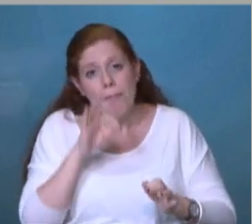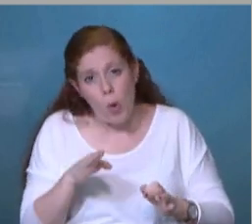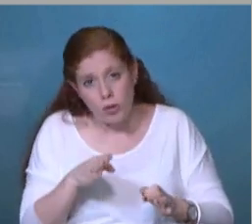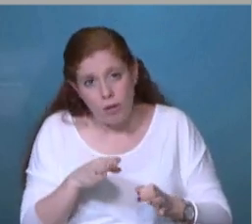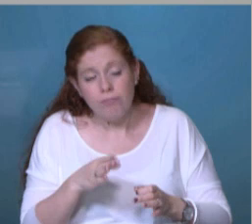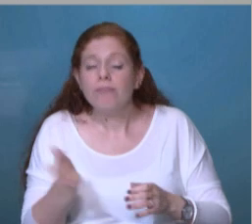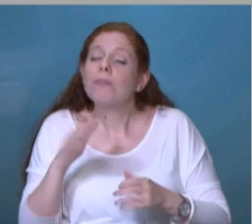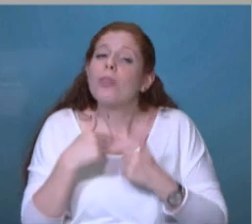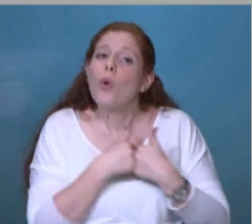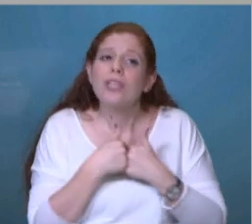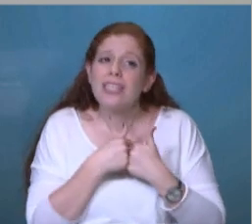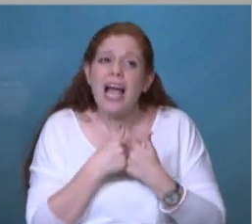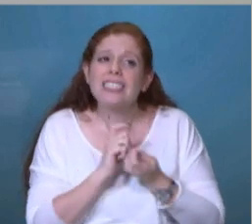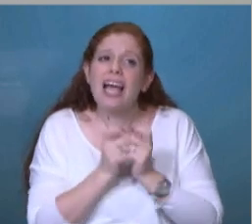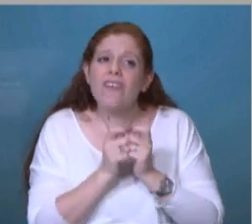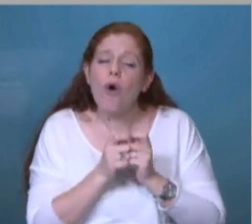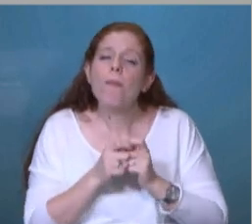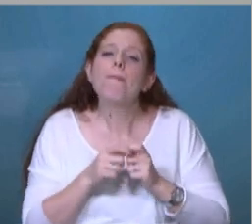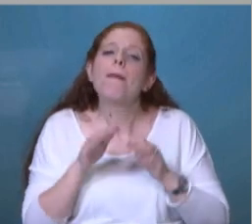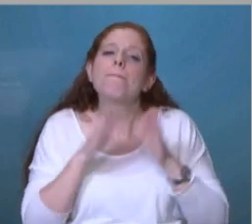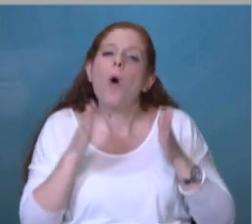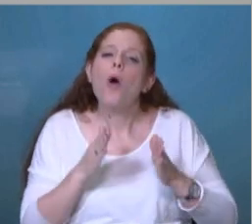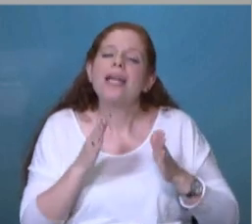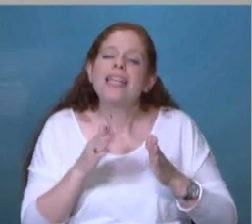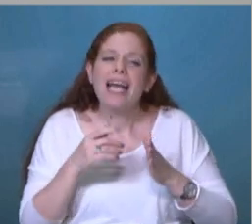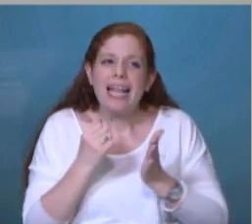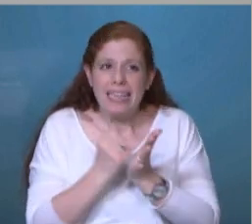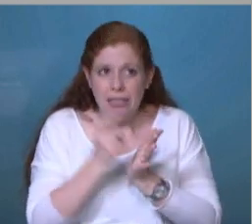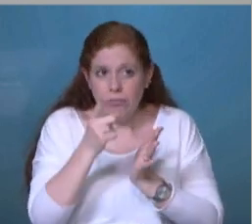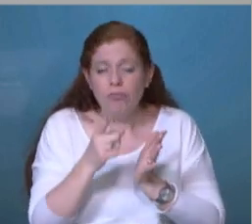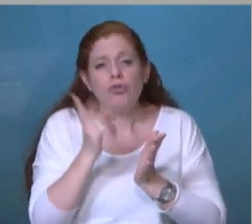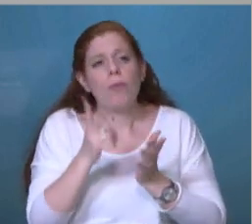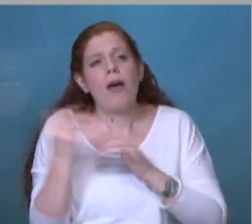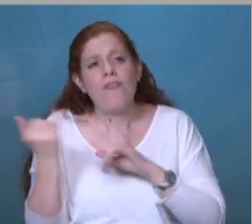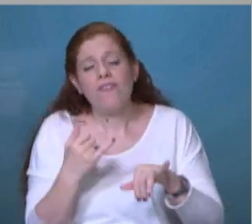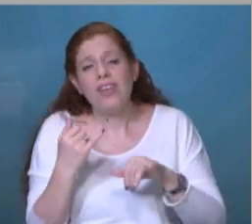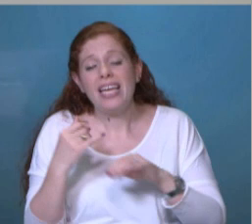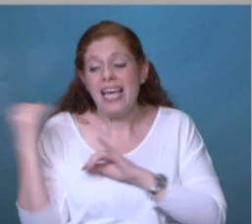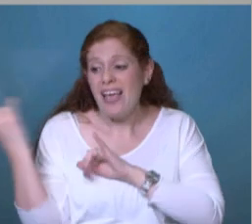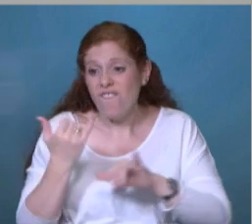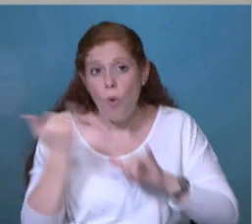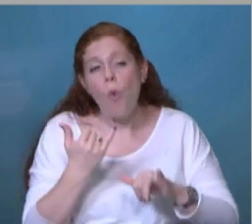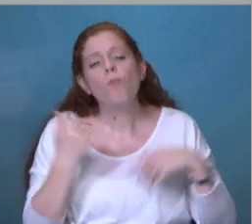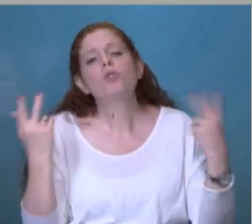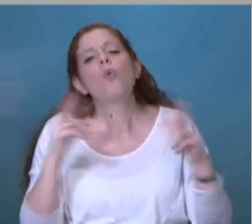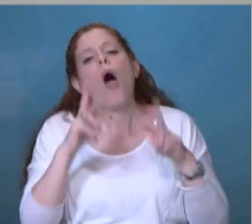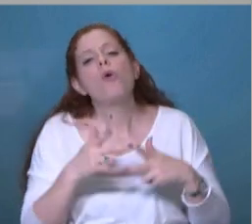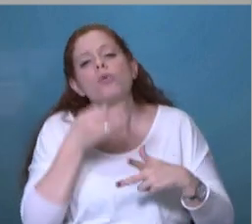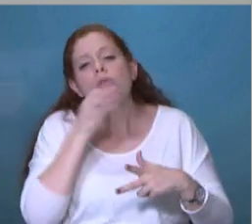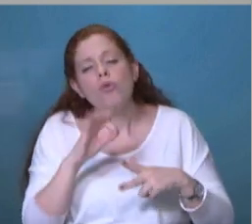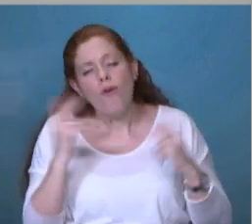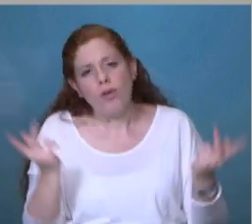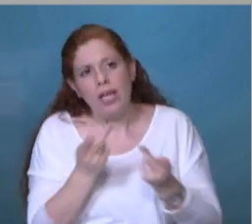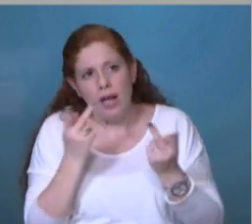עוד אתגר זה הרפורמה במכון התקנים, שאמורה להפוך את תהליכי היבוא לקלים וזולים יותר. היא נמצאת כבר תקופה על שולחנו של שר